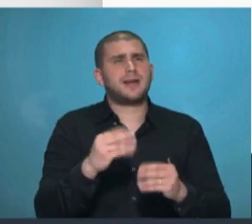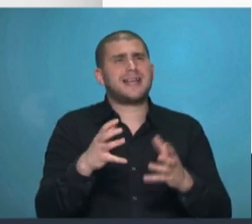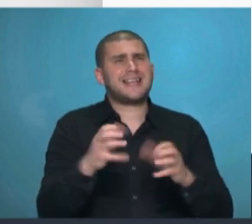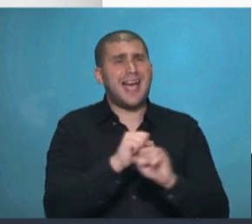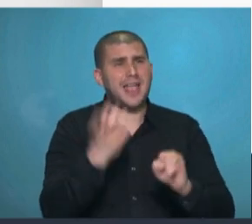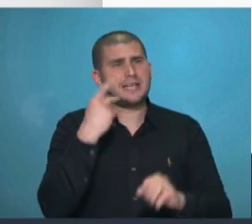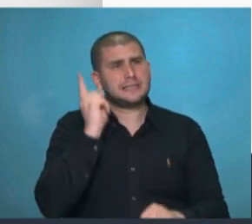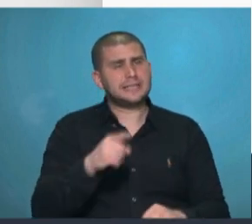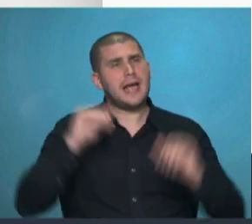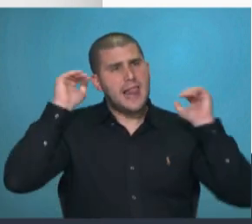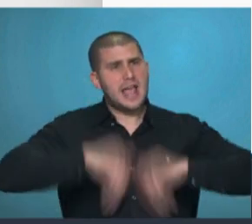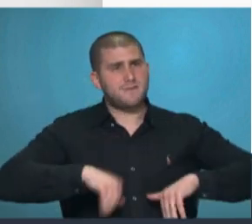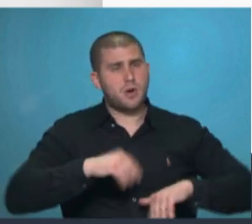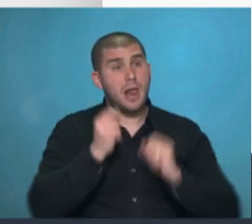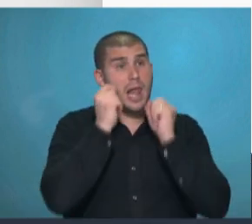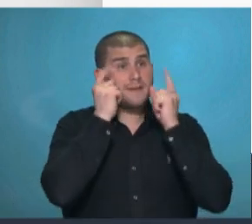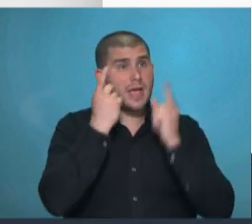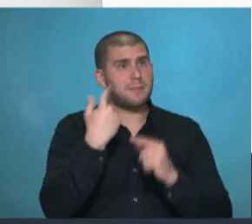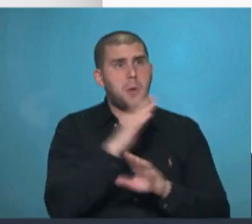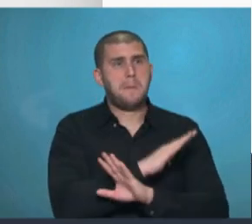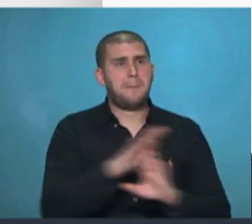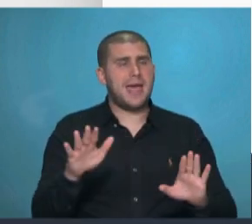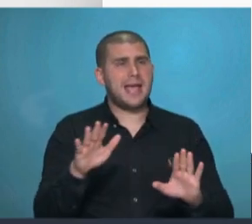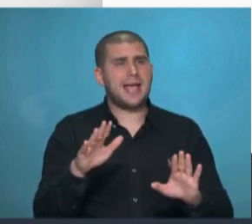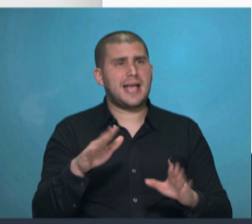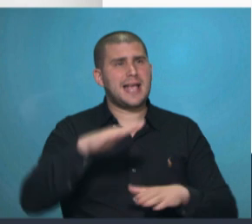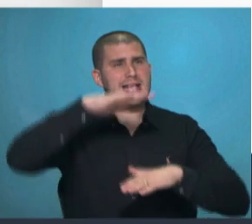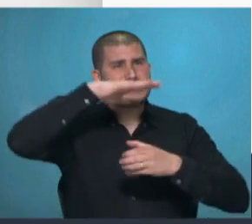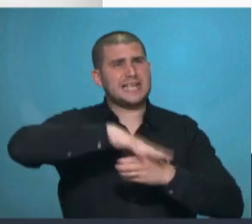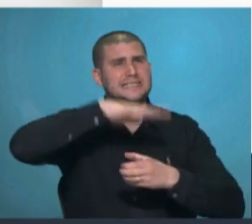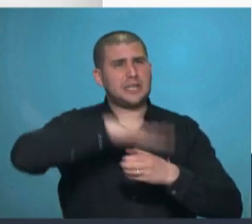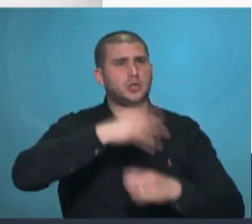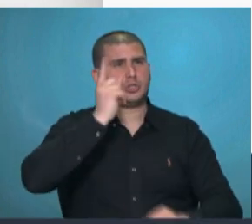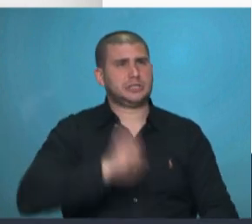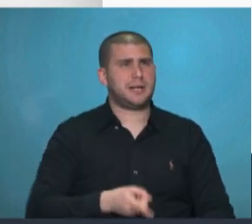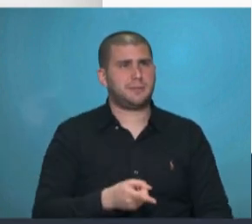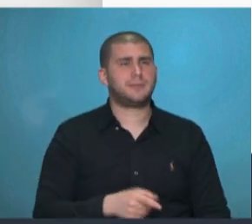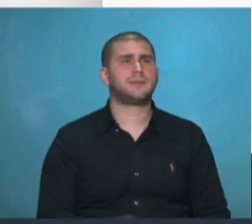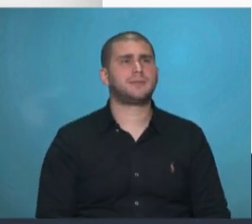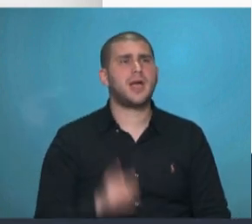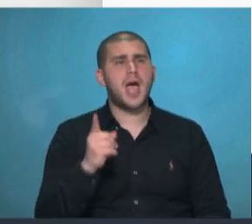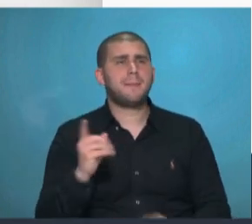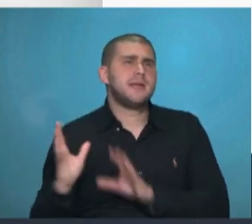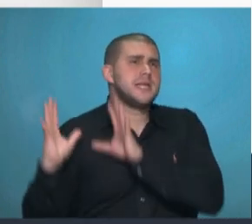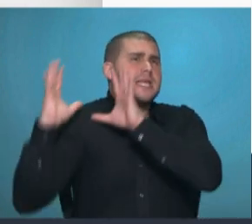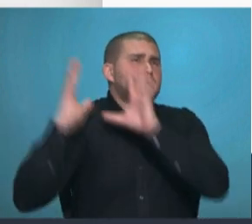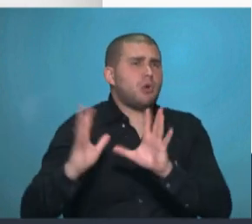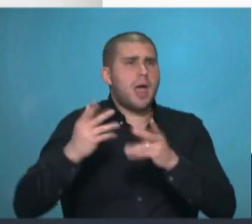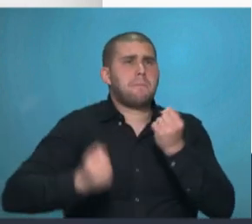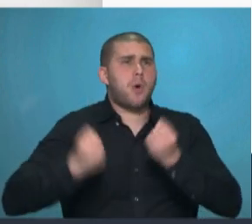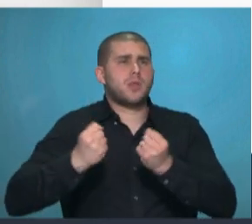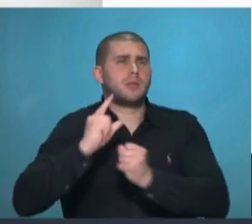צריך לגבור אותו. והפתעתי הם היו ללא קסיות שהיו צריכים. הם הניסו את המכונית